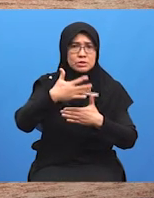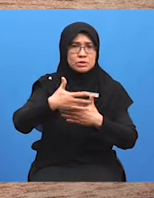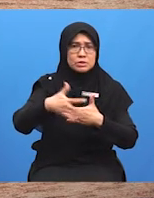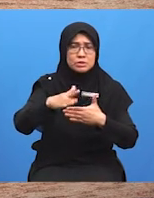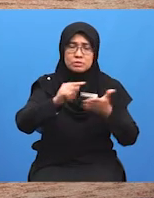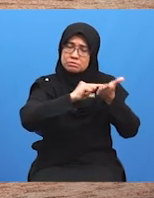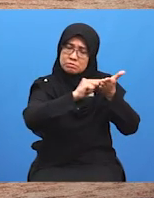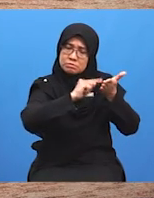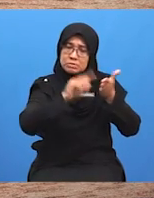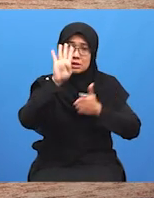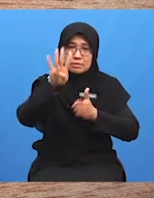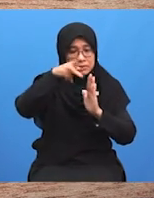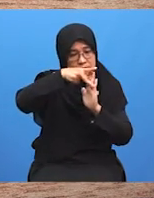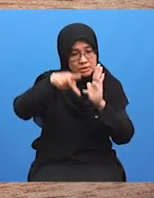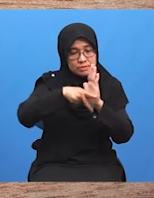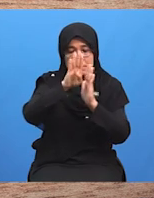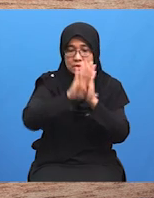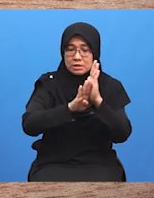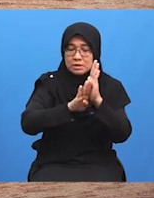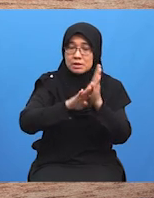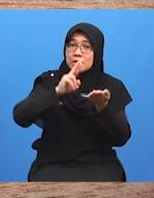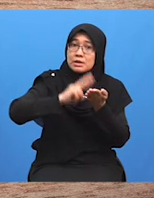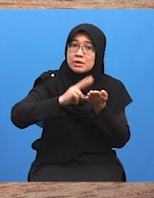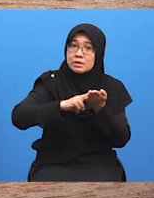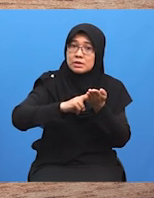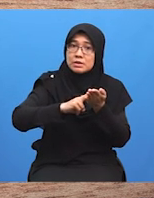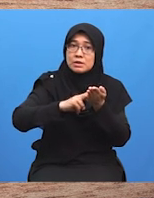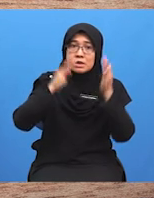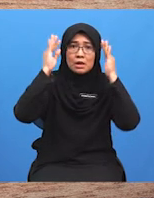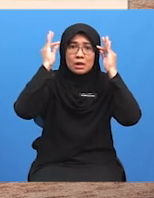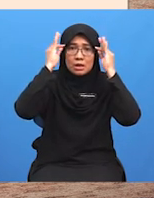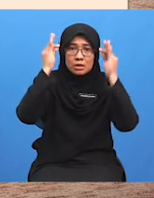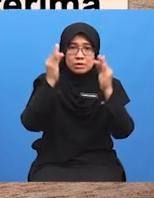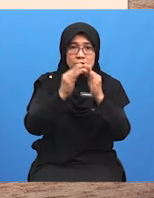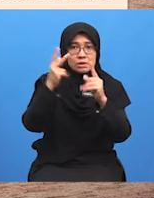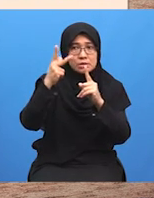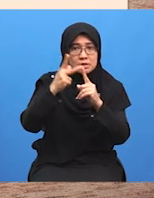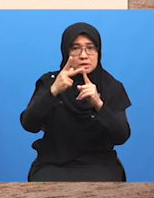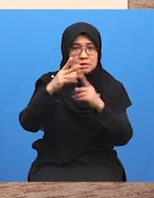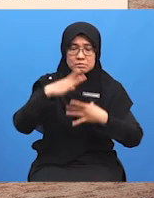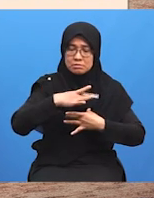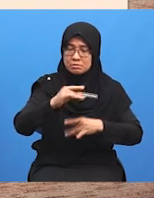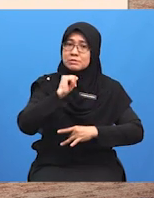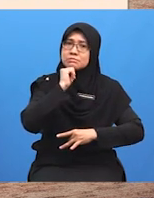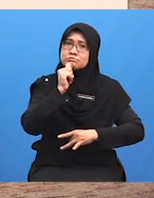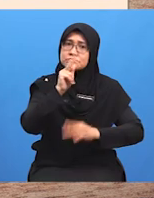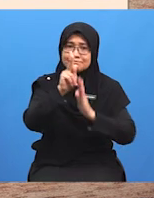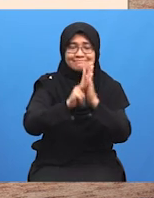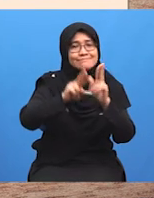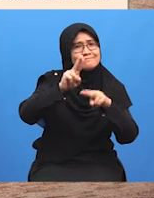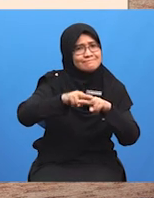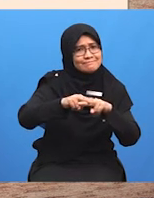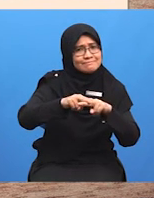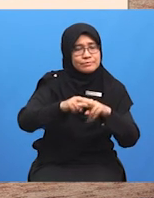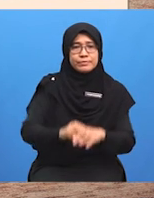boleh menyelaraikan empat prinsip berunding Iaitu Yang pertama, tumpuan kepada minat dan